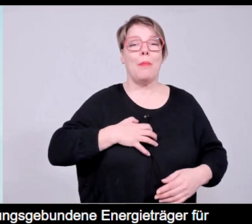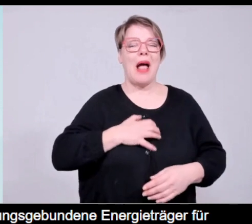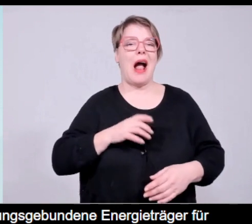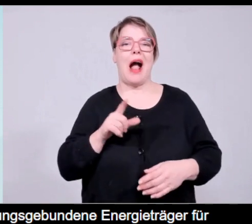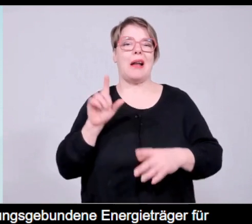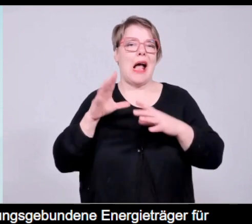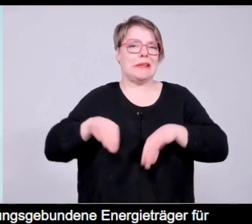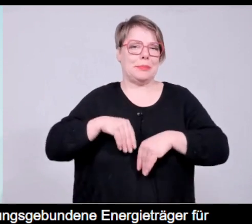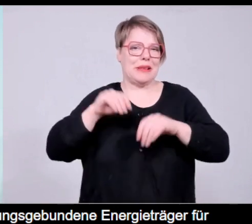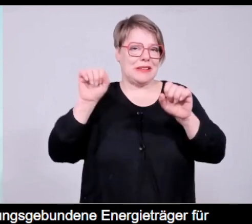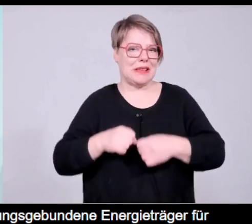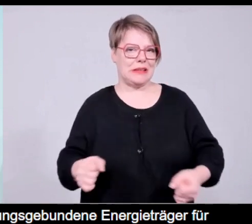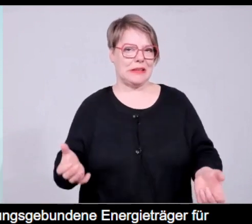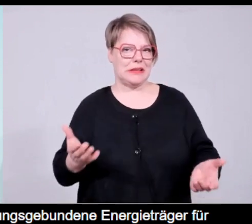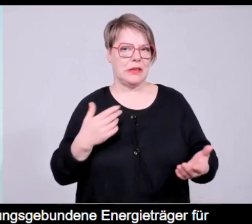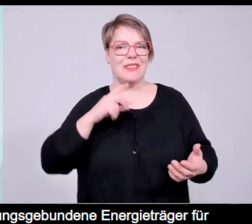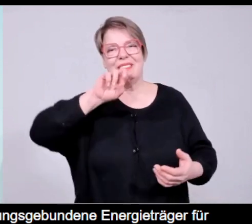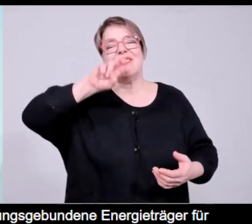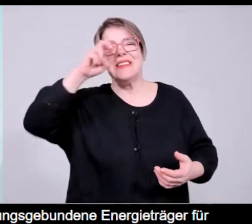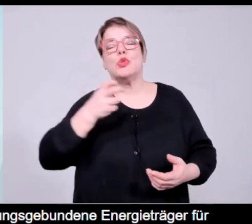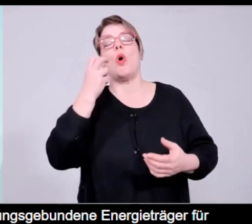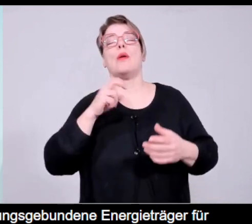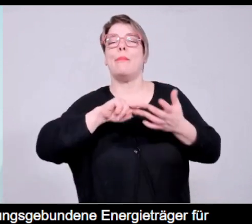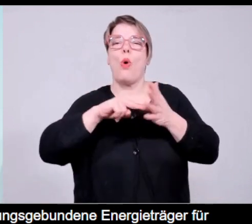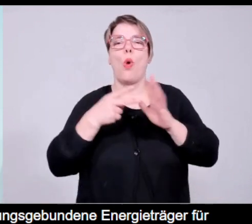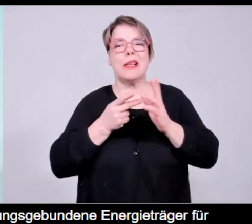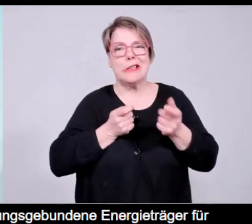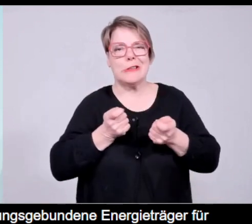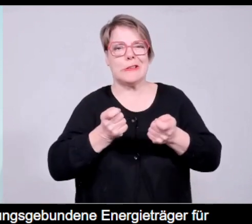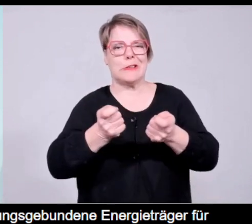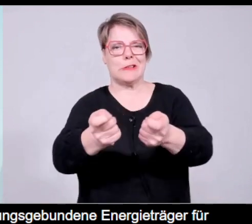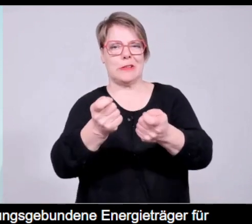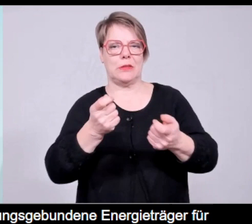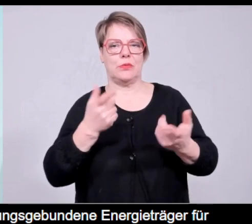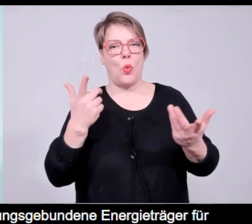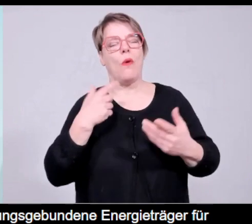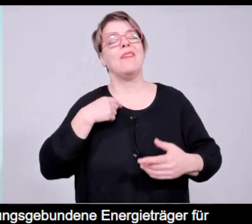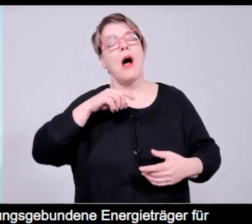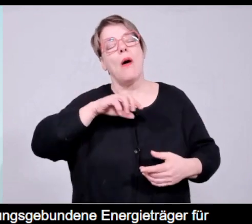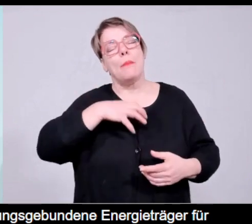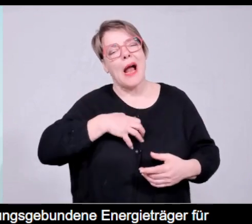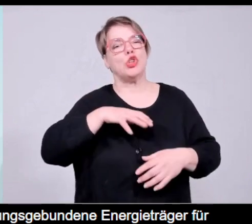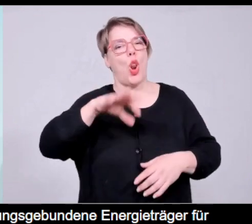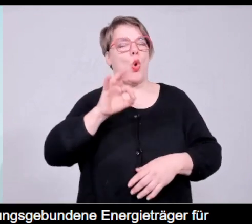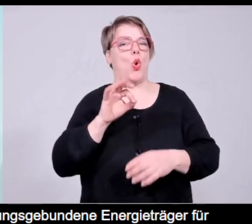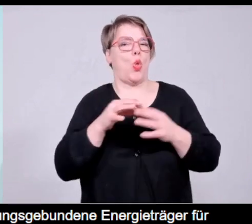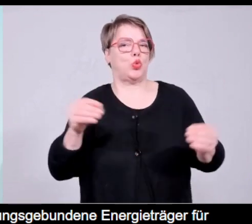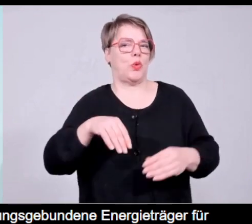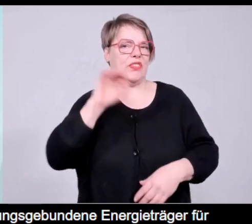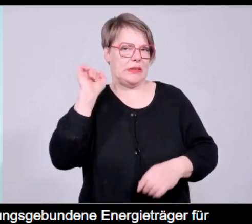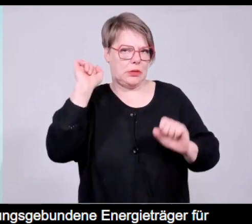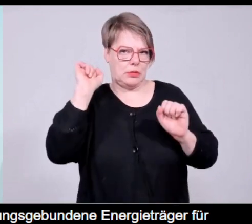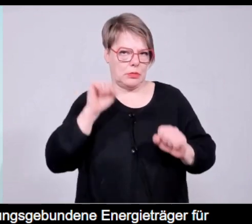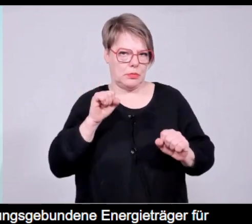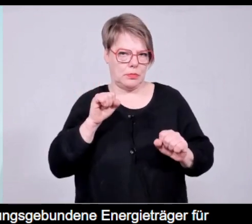ist die Ergänzung, die weiteren Neuaufnahmen für das sogenannte Bayerische Landesverzeichnis 2022.